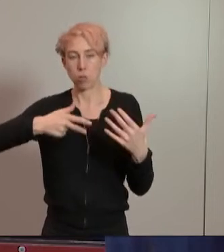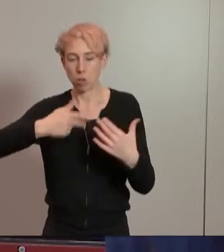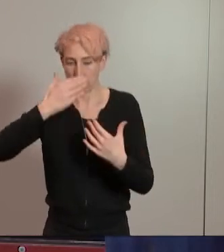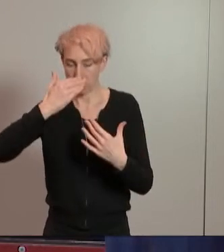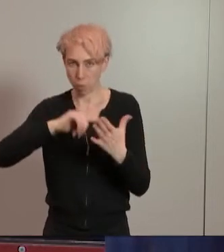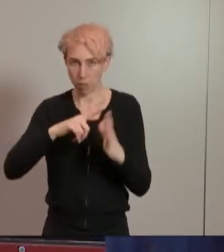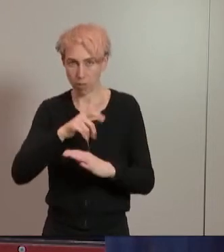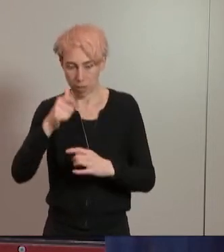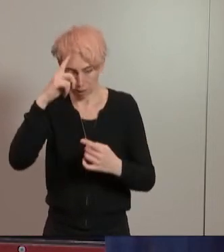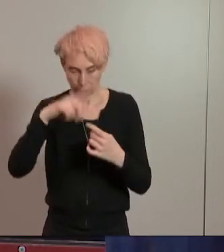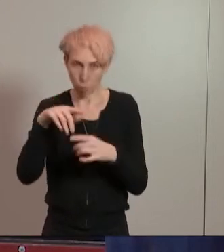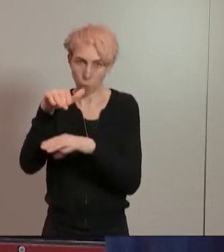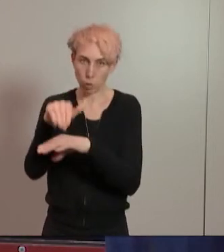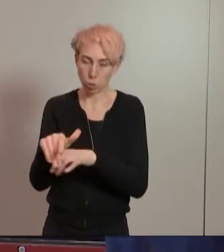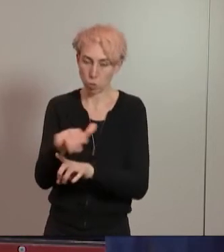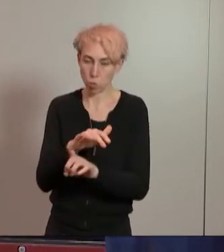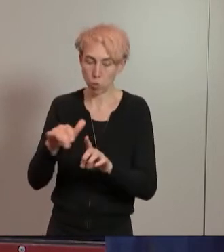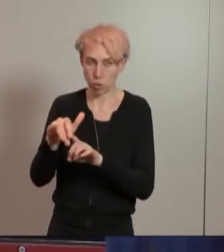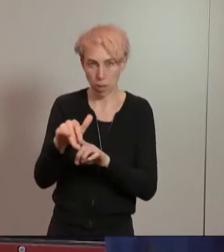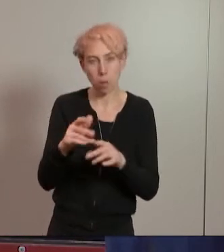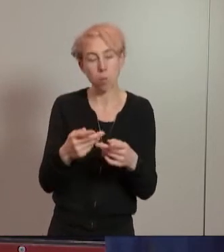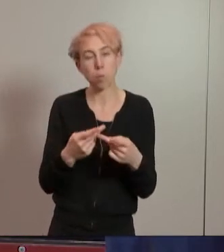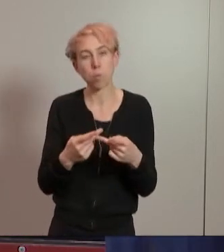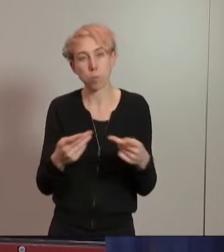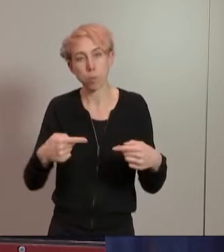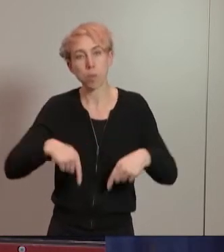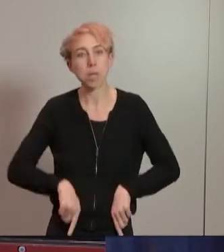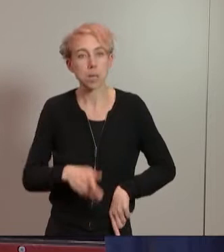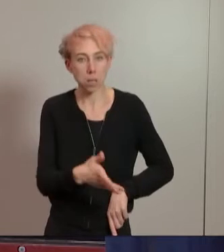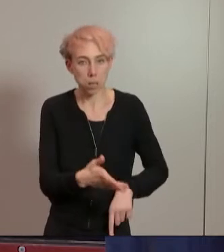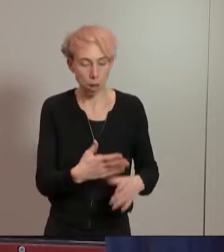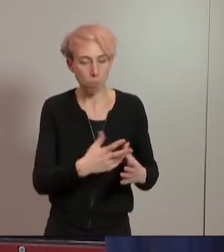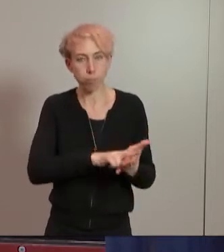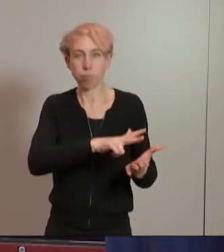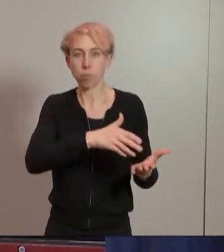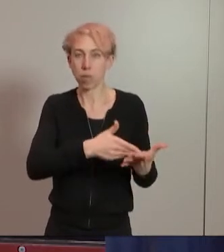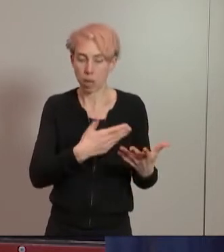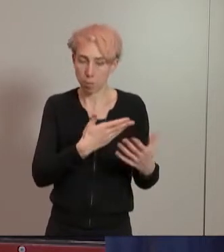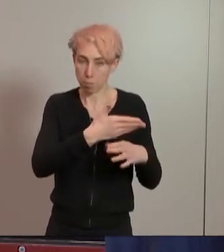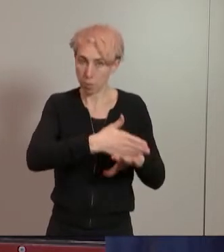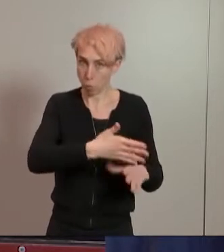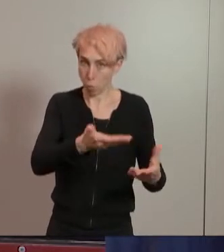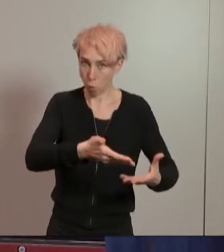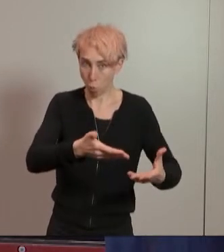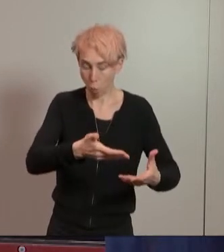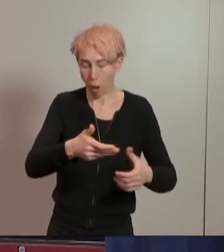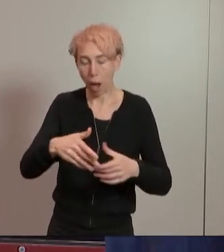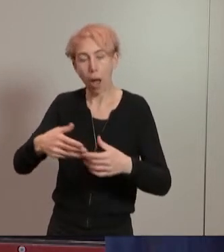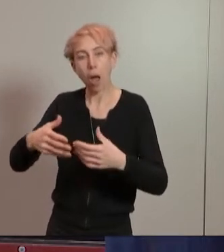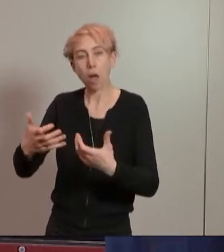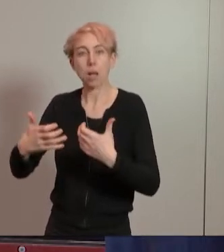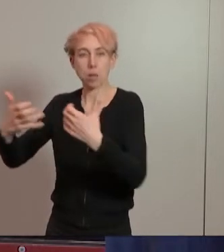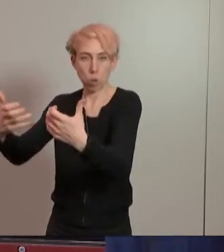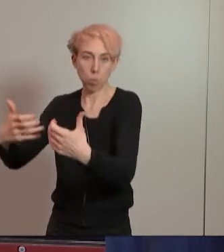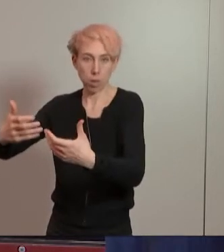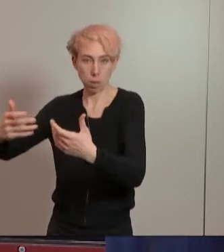à la protection sociale complémentaire dans la fonction publique a été adoptée. Celle-ci prévoit l'obligation pour les assemblées délibérantes d'organiser un